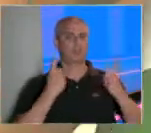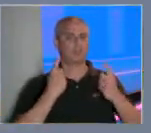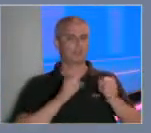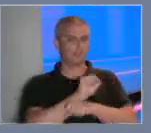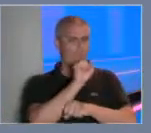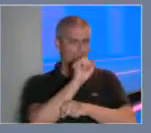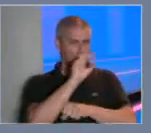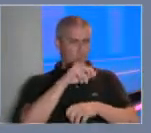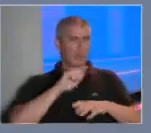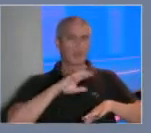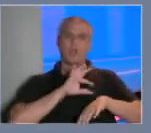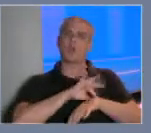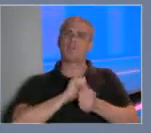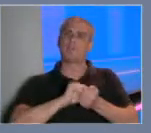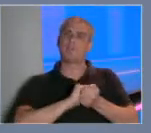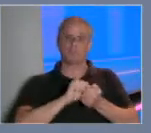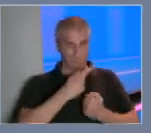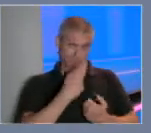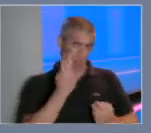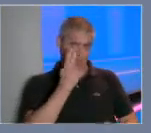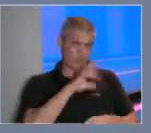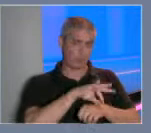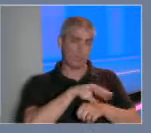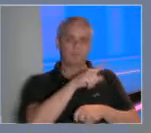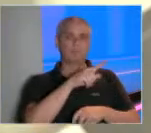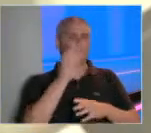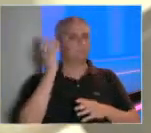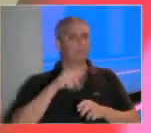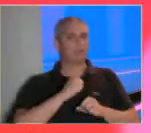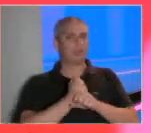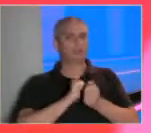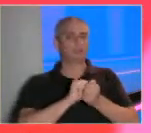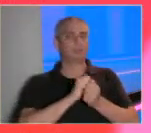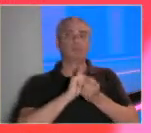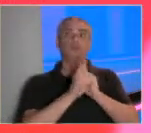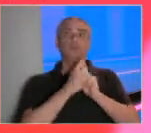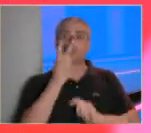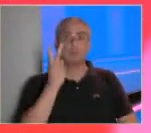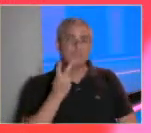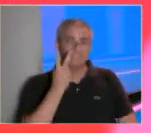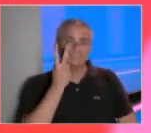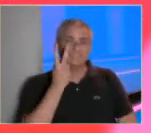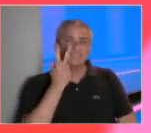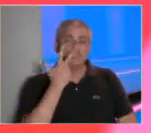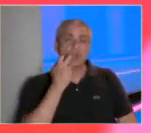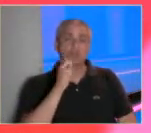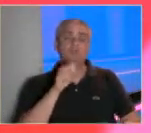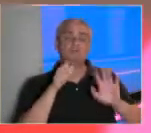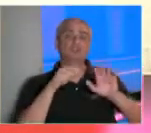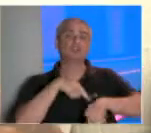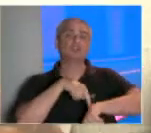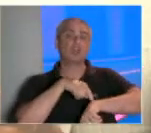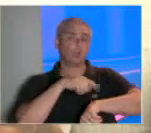המתמחים, שמעתם עליה? המתמחים הם הרופאים, כמובן, מתמחים שנאלצים לעבוד במשמרות של, שימו לב, 36